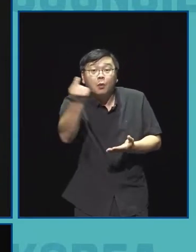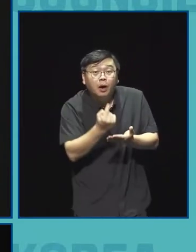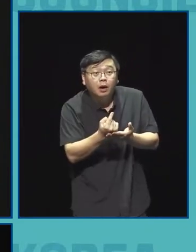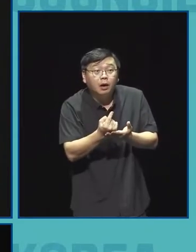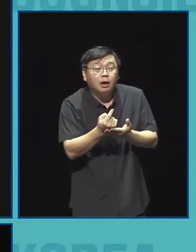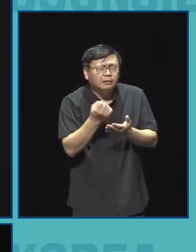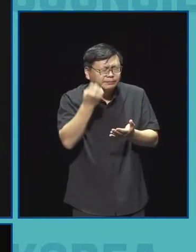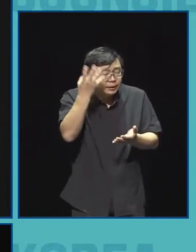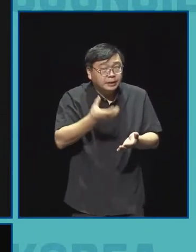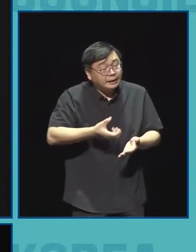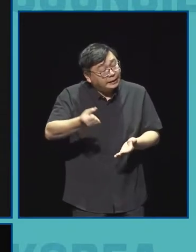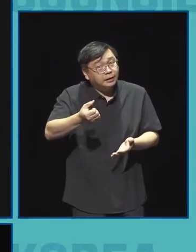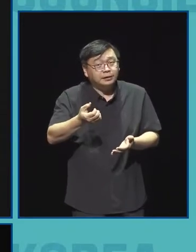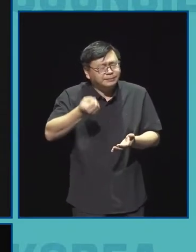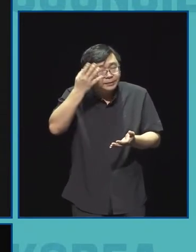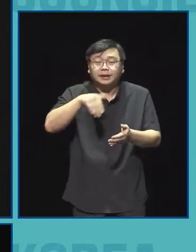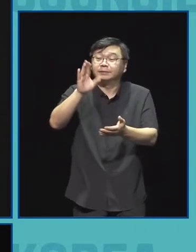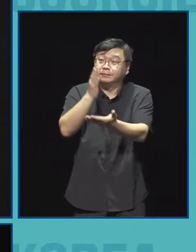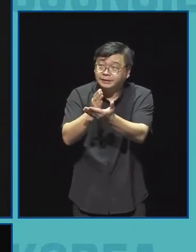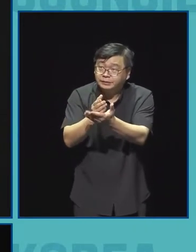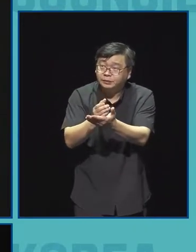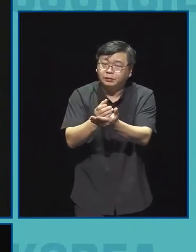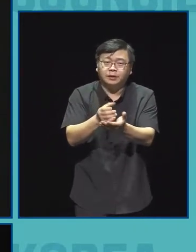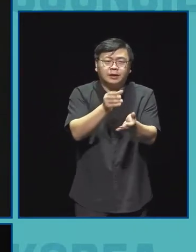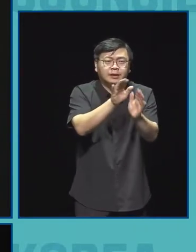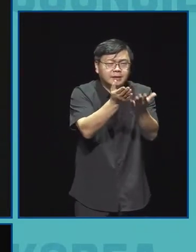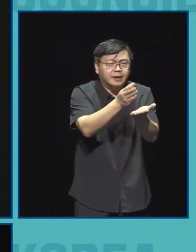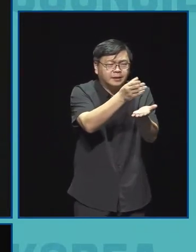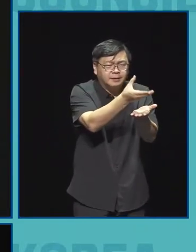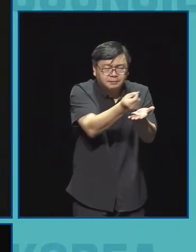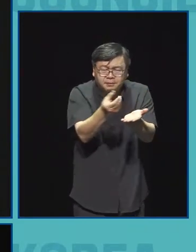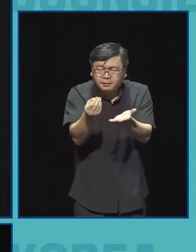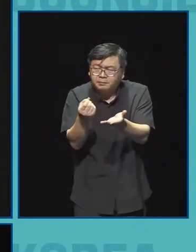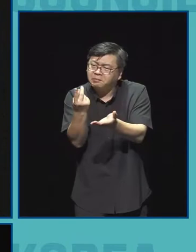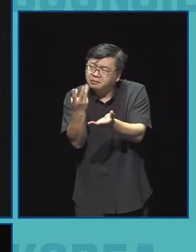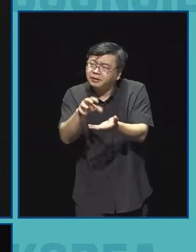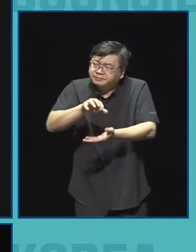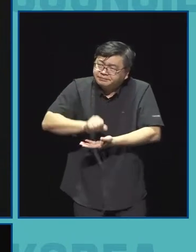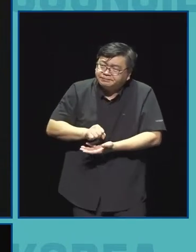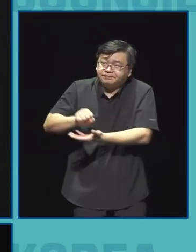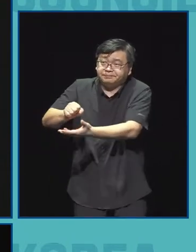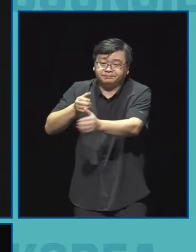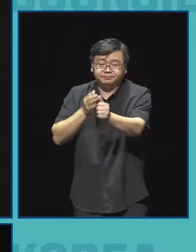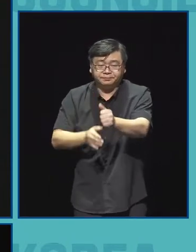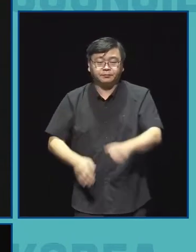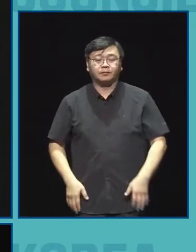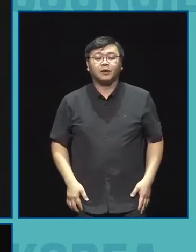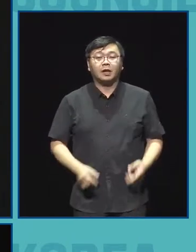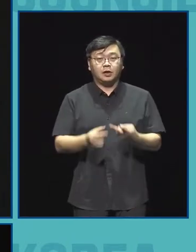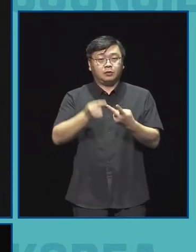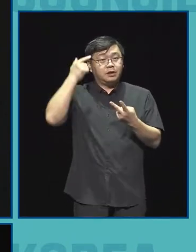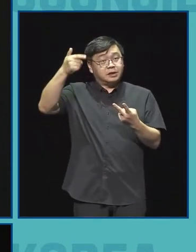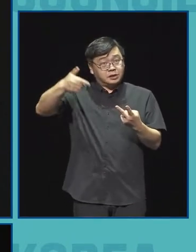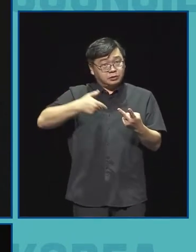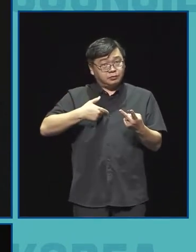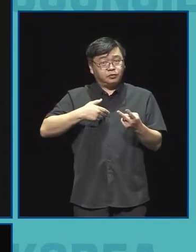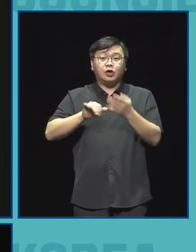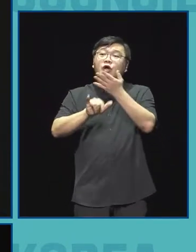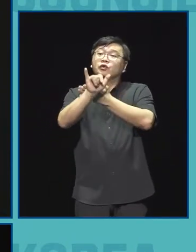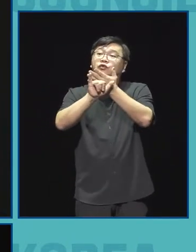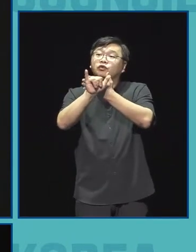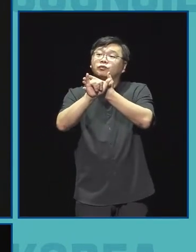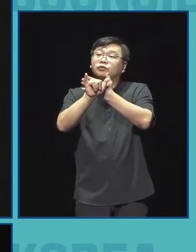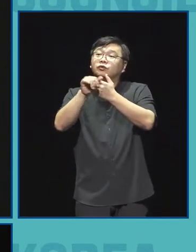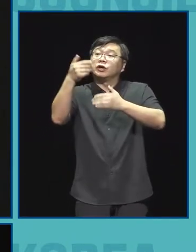계시지 않도록 너무 많이만 안 가져가시면 될것 같습니다. 그리고 두 번째 질문이 지금 생중계되고 있는 영상을 다시 볼수